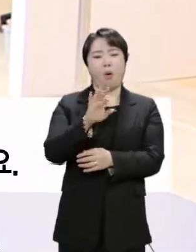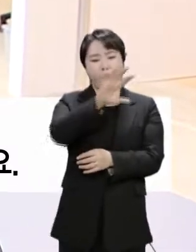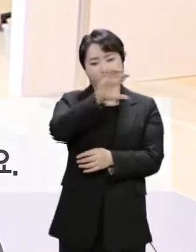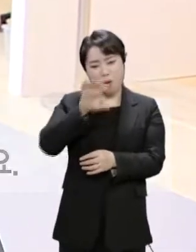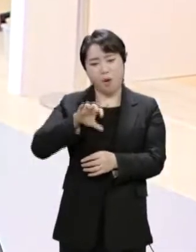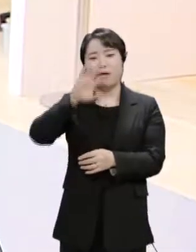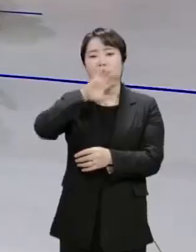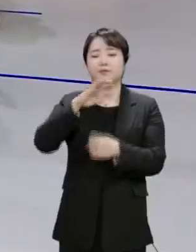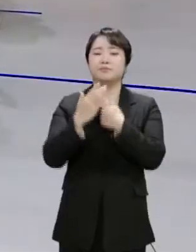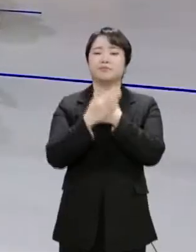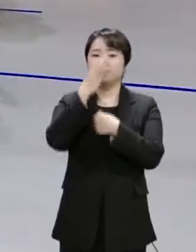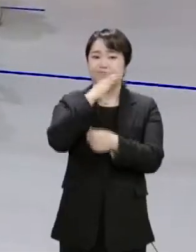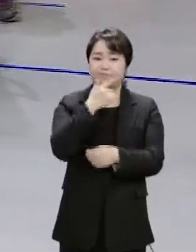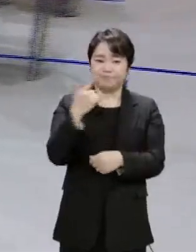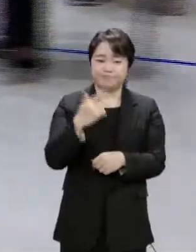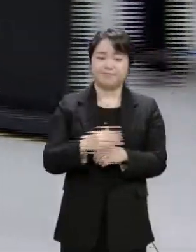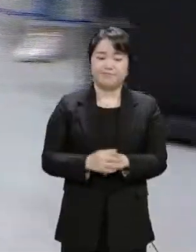것 같아요.